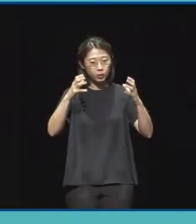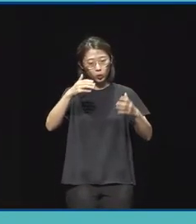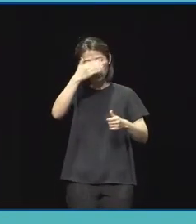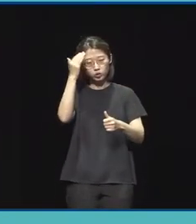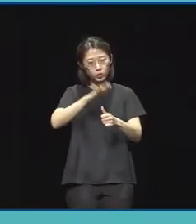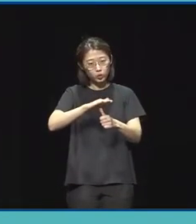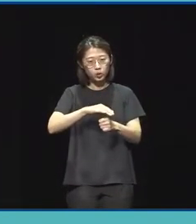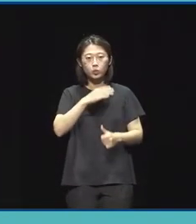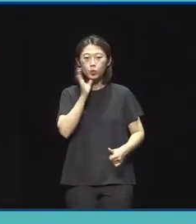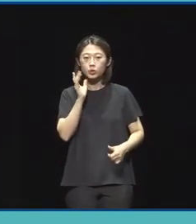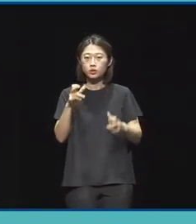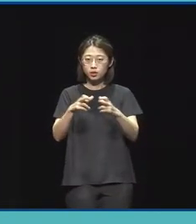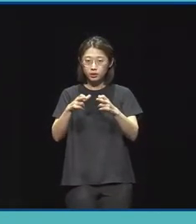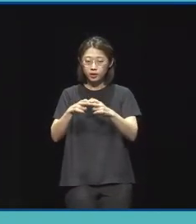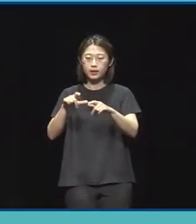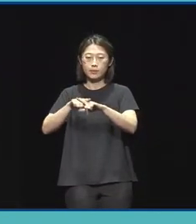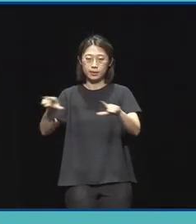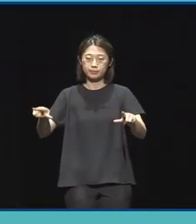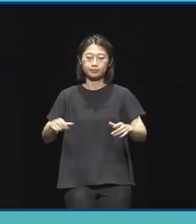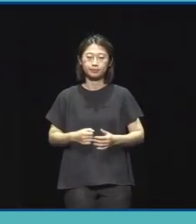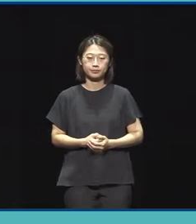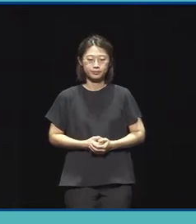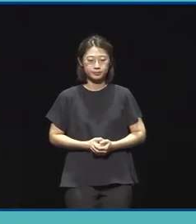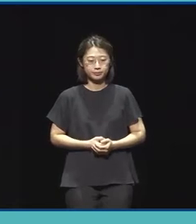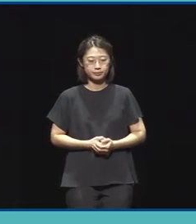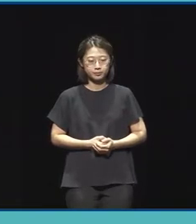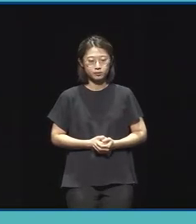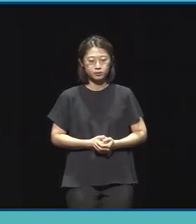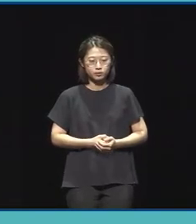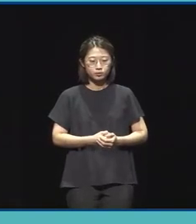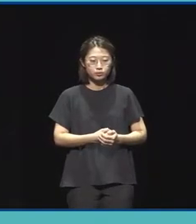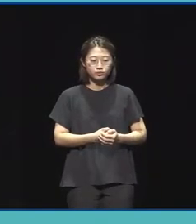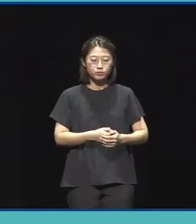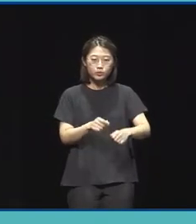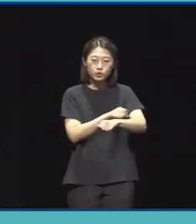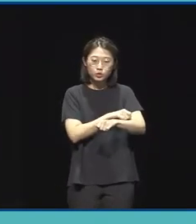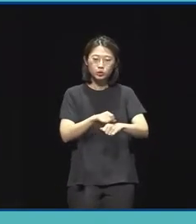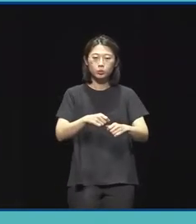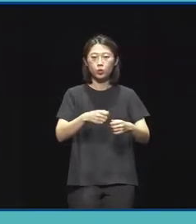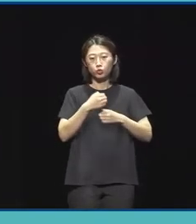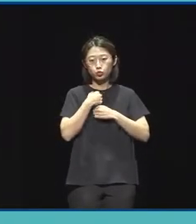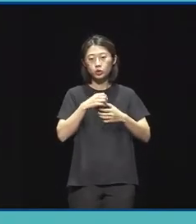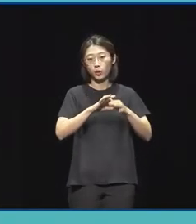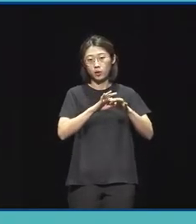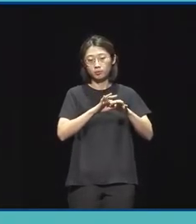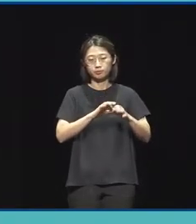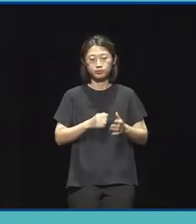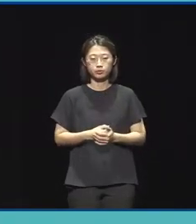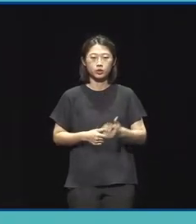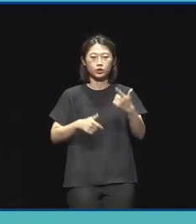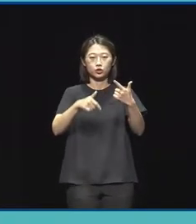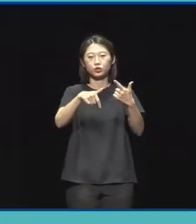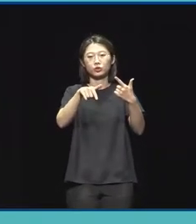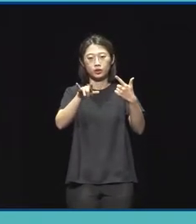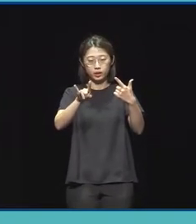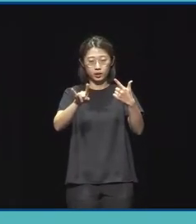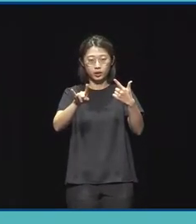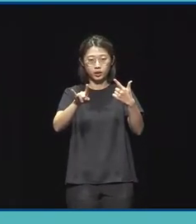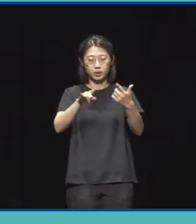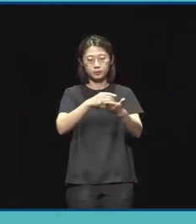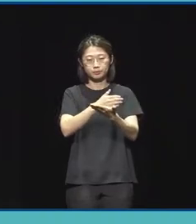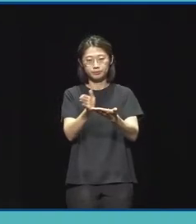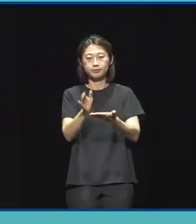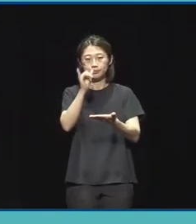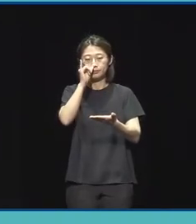청소년 노년 장애인 일반 특수는 이제 군부대와 교정시설을 말하는 거고요 그래서 총 6대 유형의 대해서